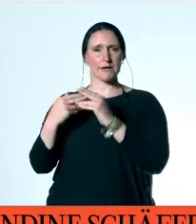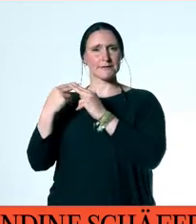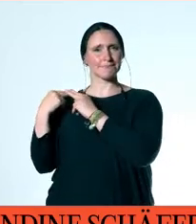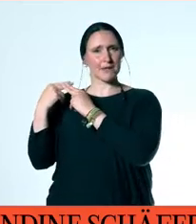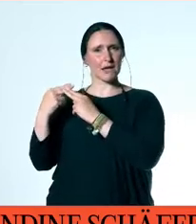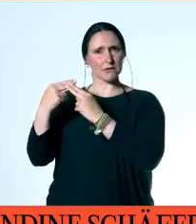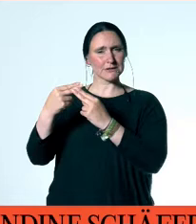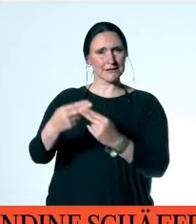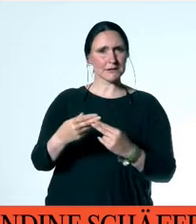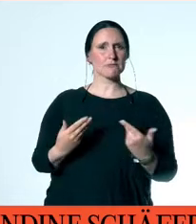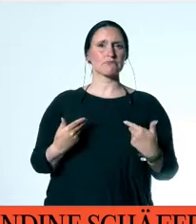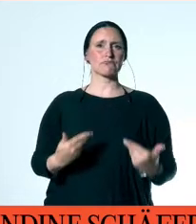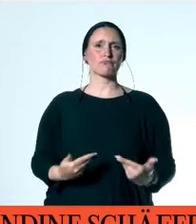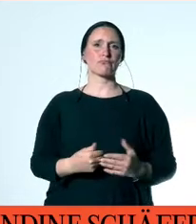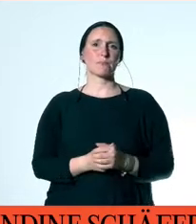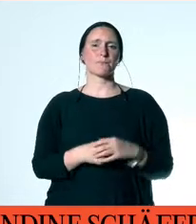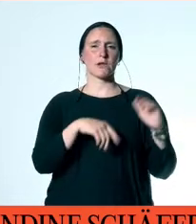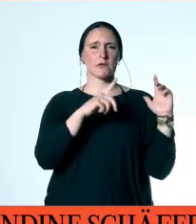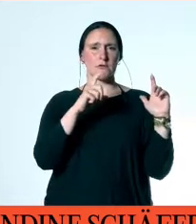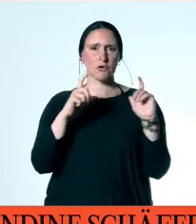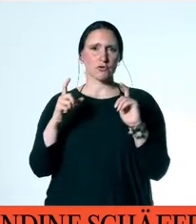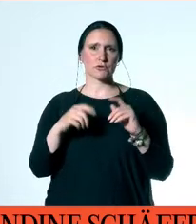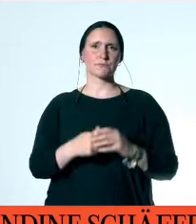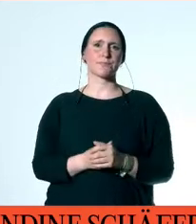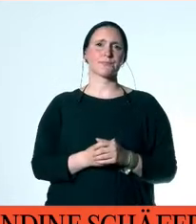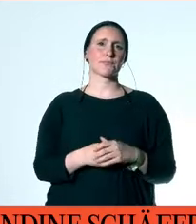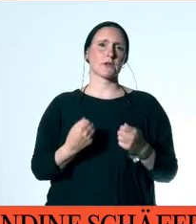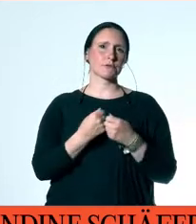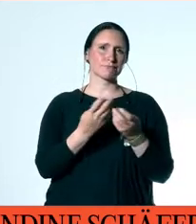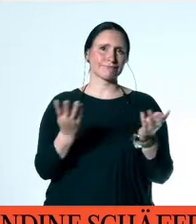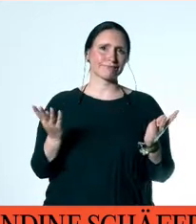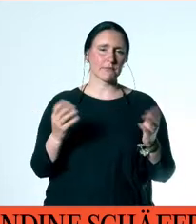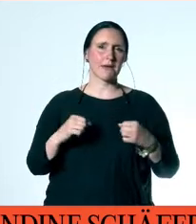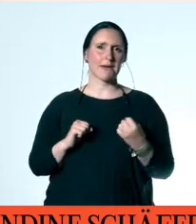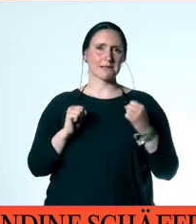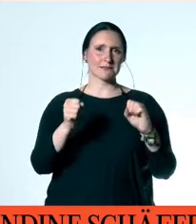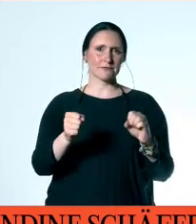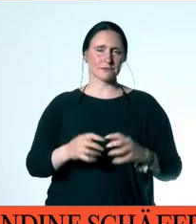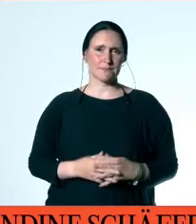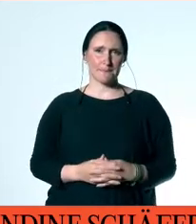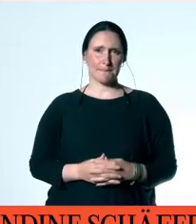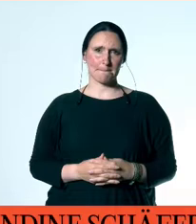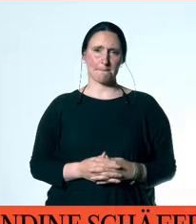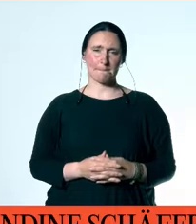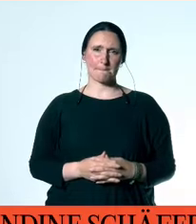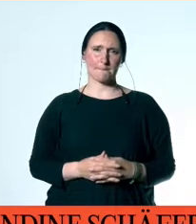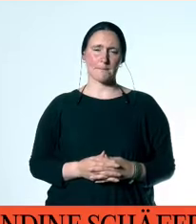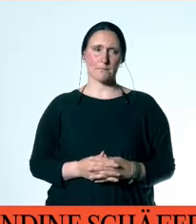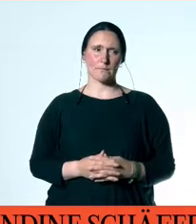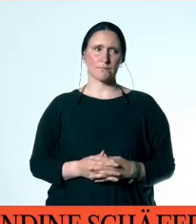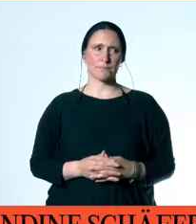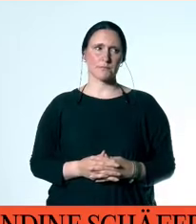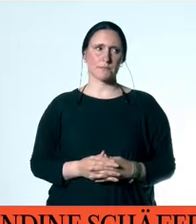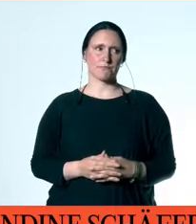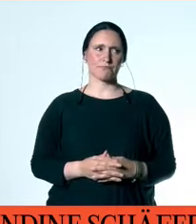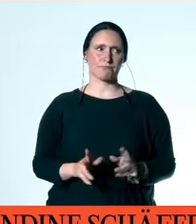Restaurierung. Die Wiederherstellung der Kulturen über Online-Plattformen dokumentiert auf eine künstlerische Weise die kulturelle